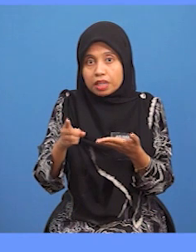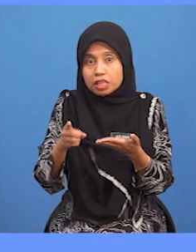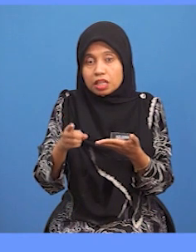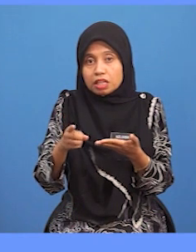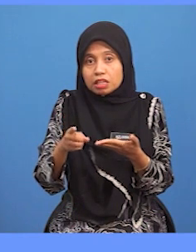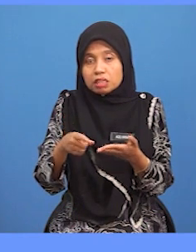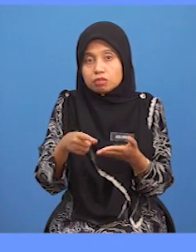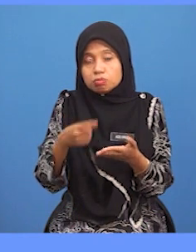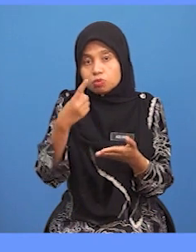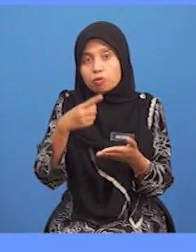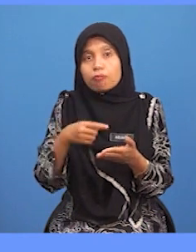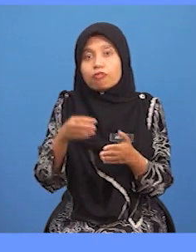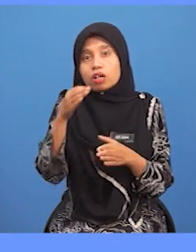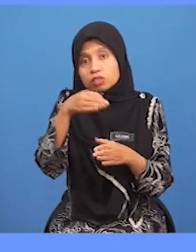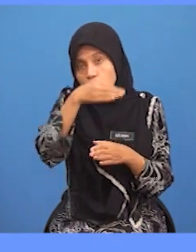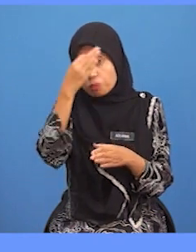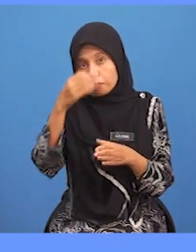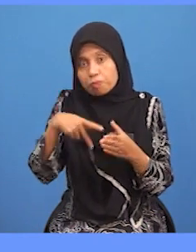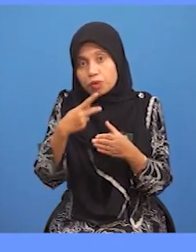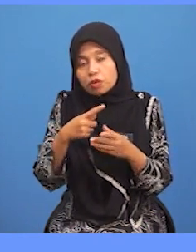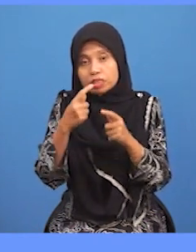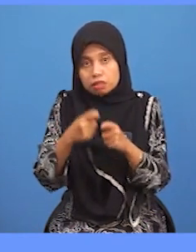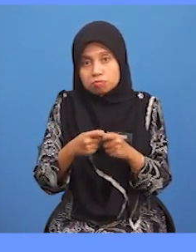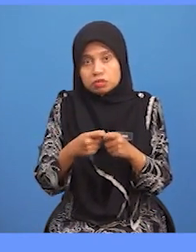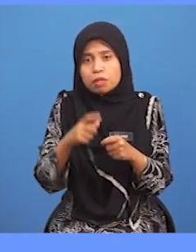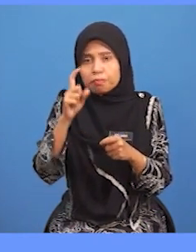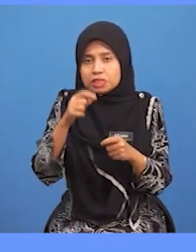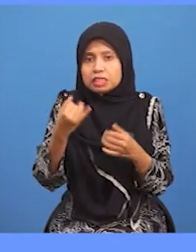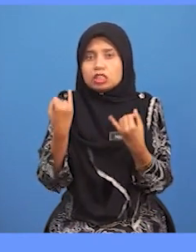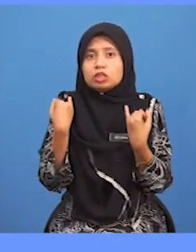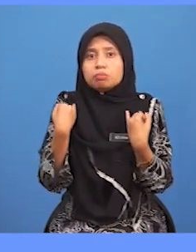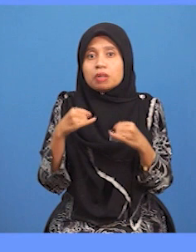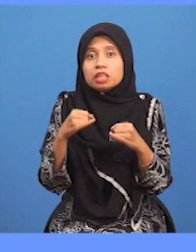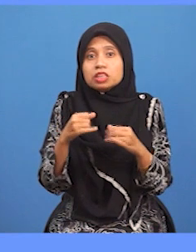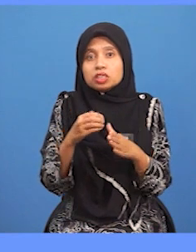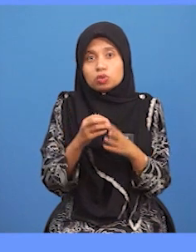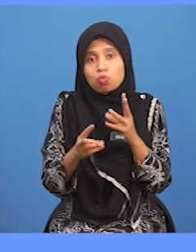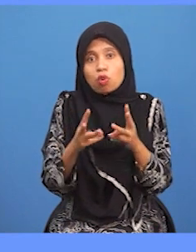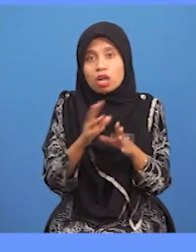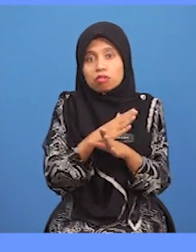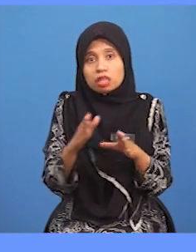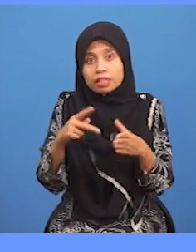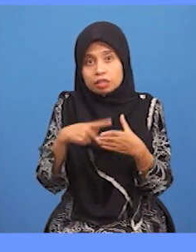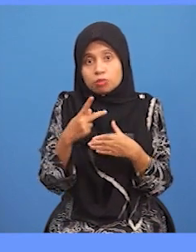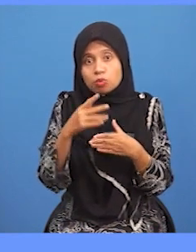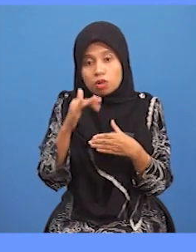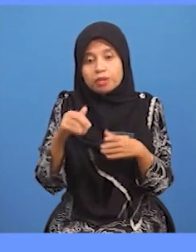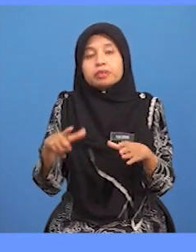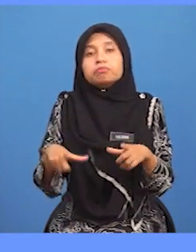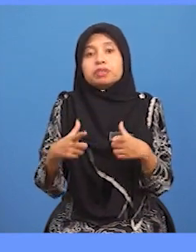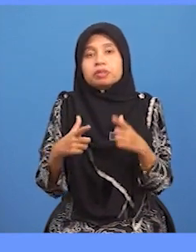faktor pengeluaran tetap. Ia perlu dibelanjakan walaupun tiada pengeluaran yang